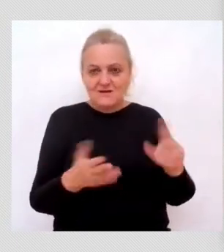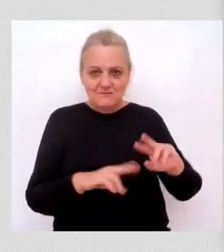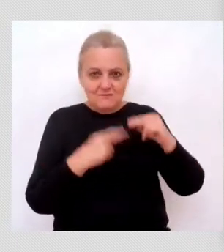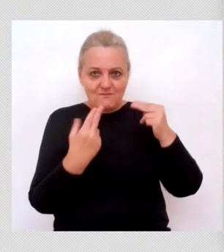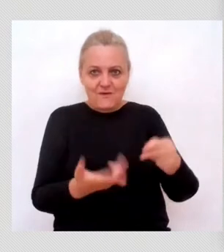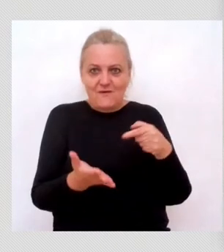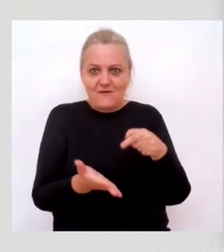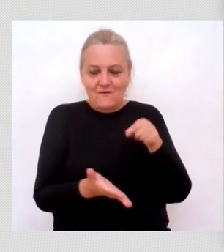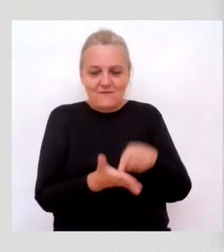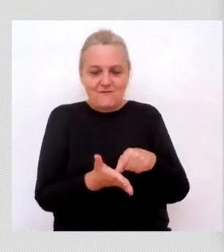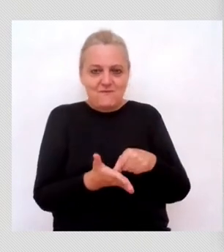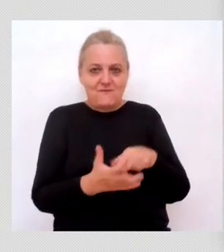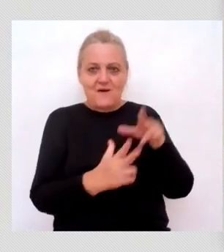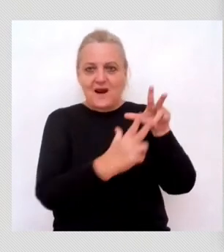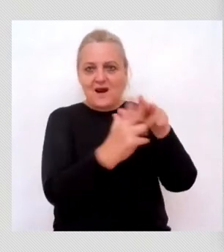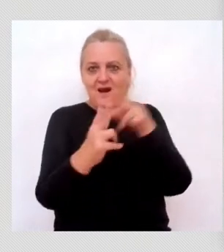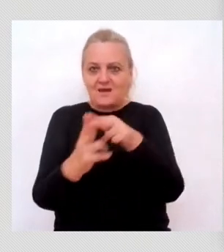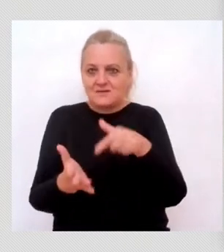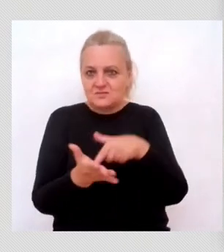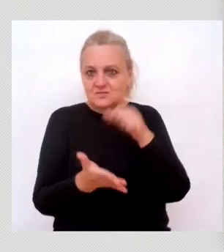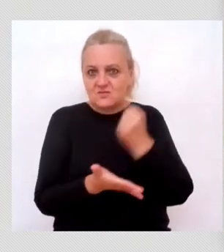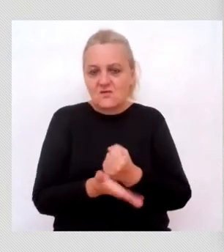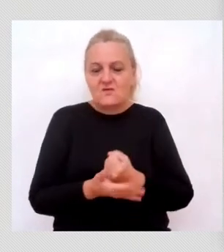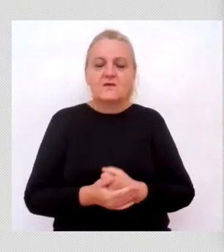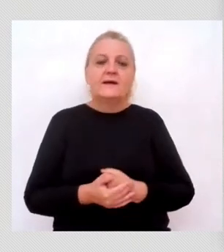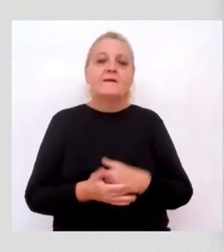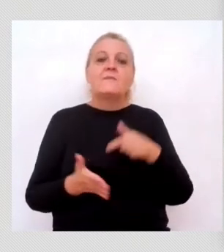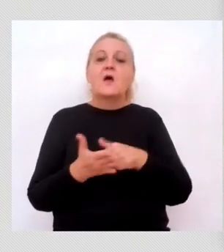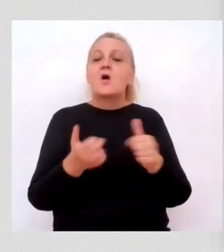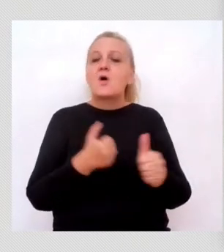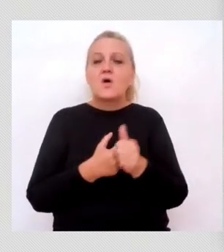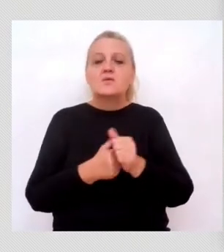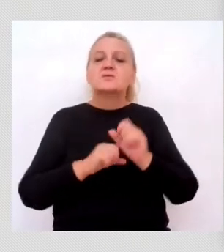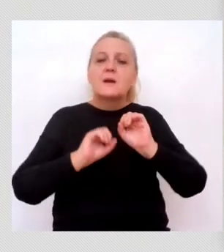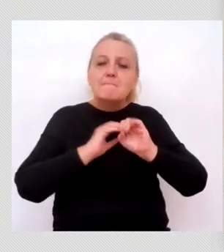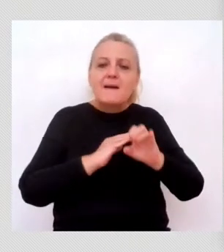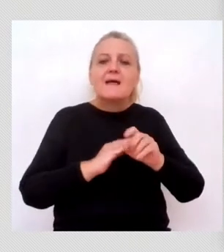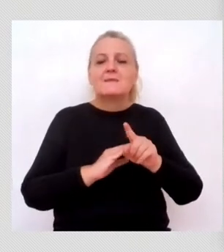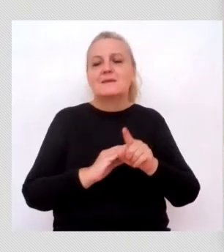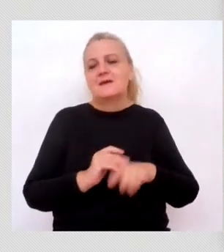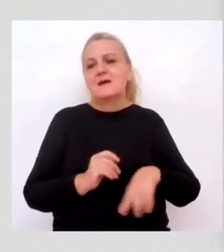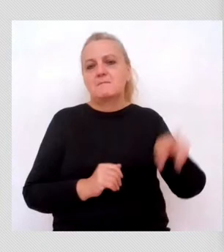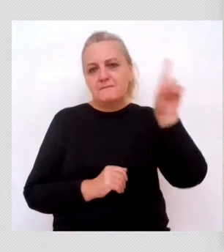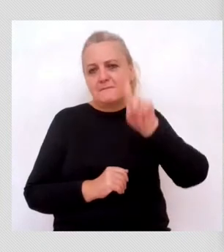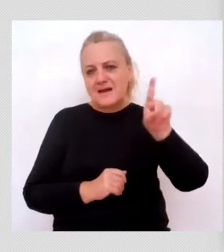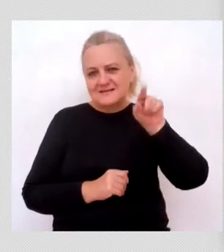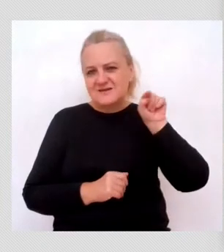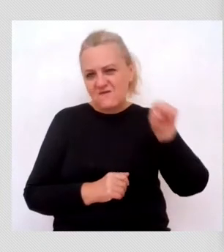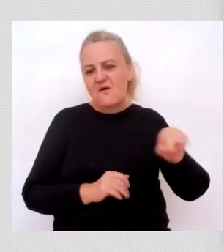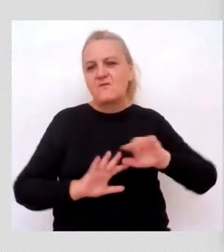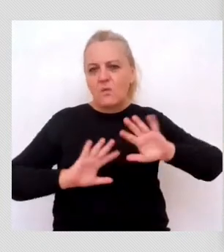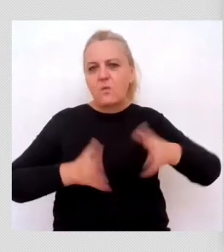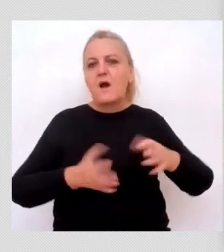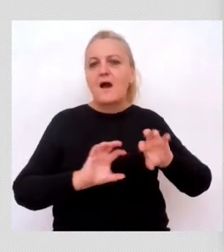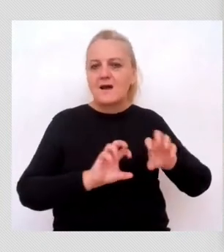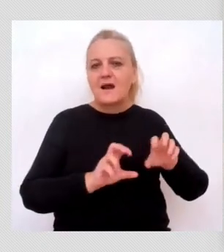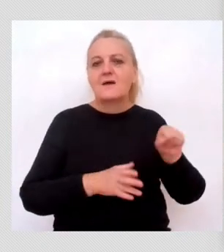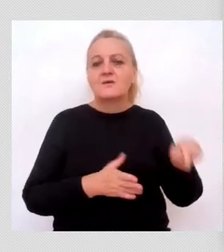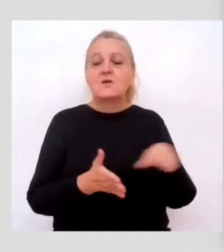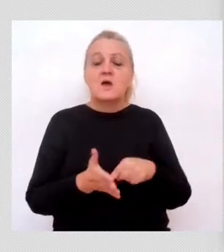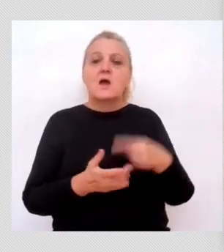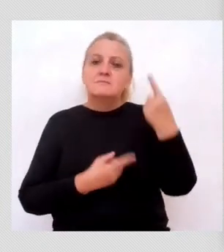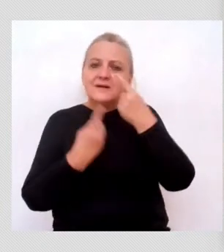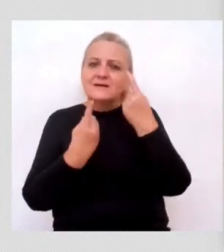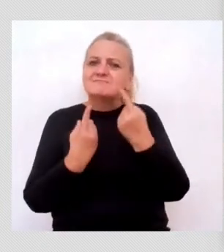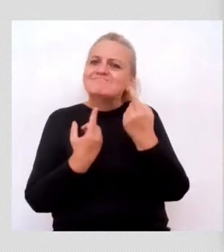do pewnego rodzaju ataku, ale chodzi mi o media publiczne, a konkretnie o radio. Myślę o tym, że trzeba wymyśleć inny sposób, w